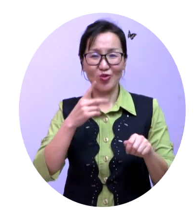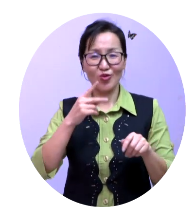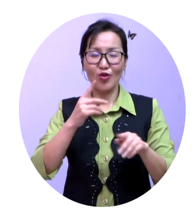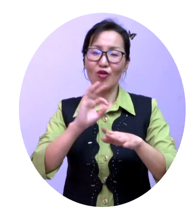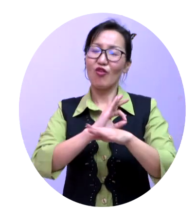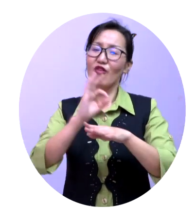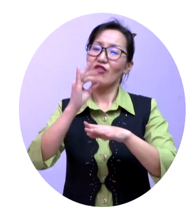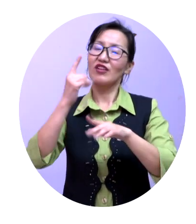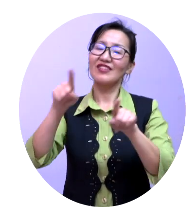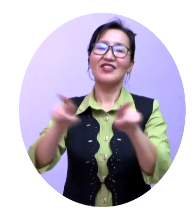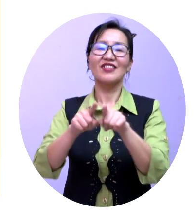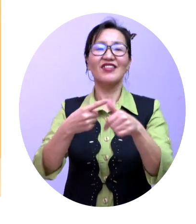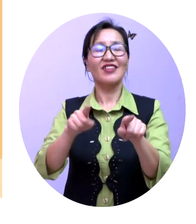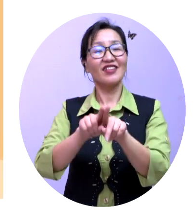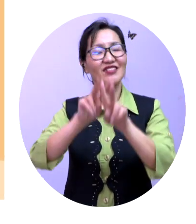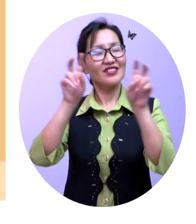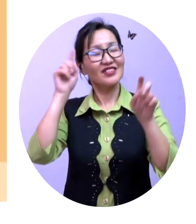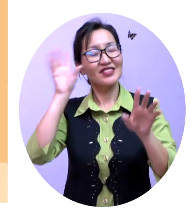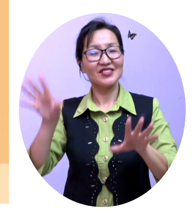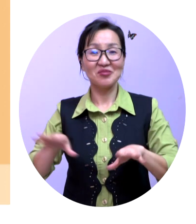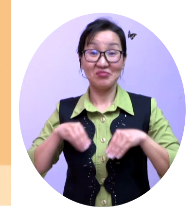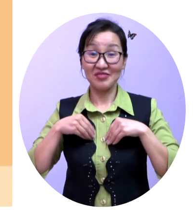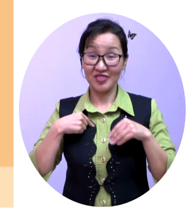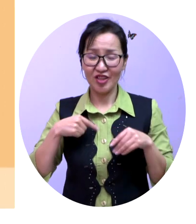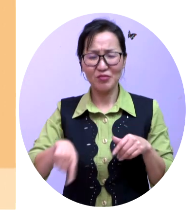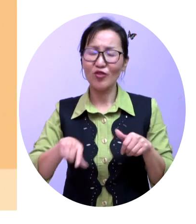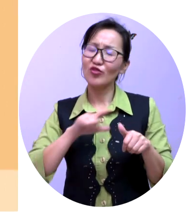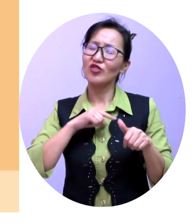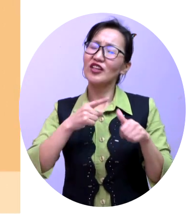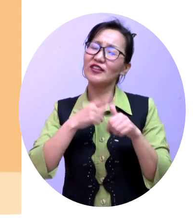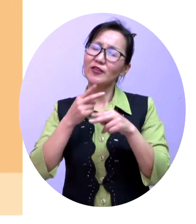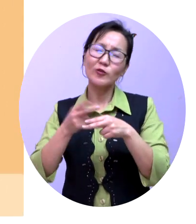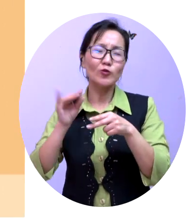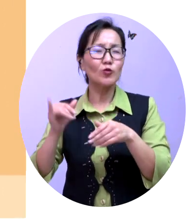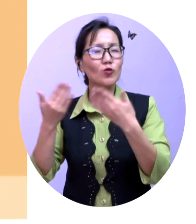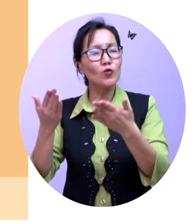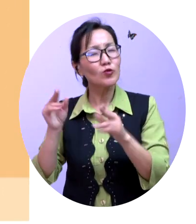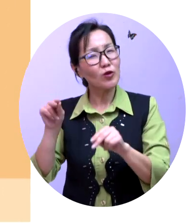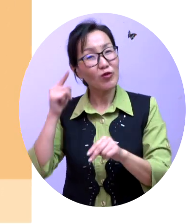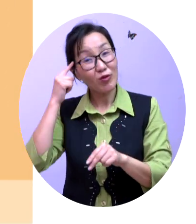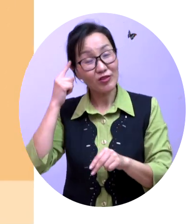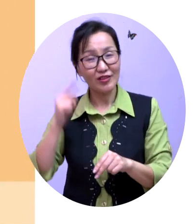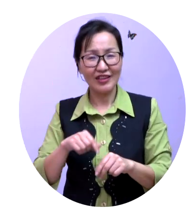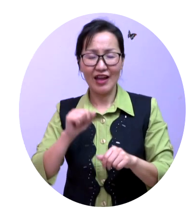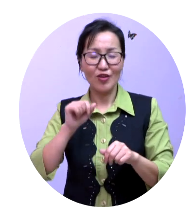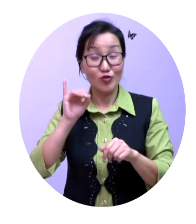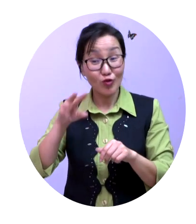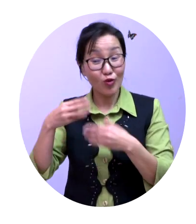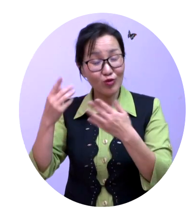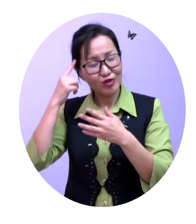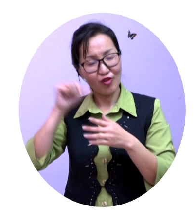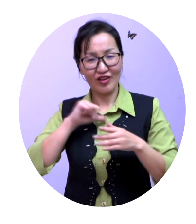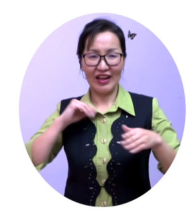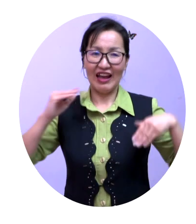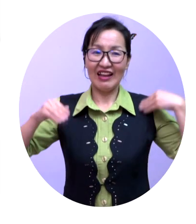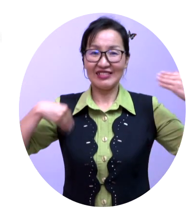үх гэдэг өвтөө адил санагдана. Би өнөөдөр хин нэгэнд юу өгч болох вэ гэж бодох үедээ юр бусын аз жаргалтай